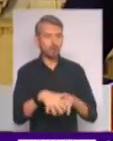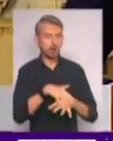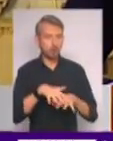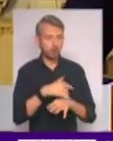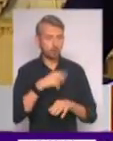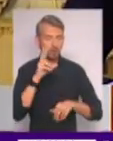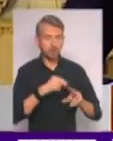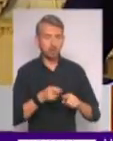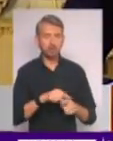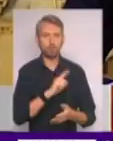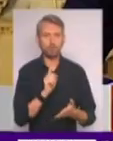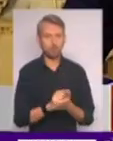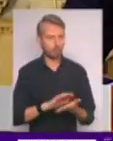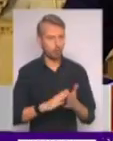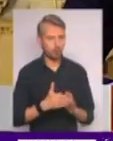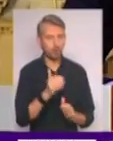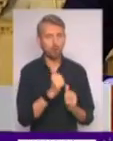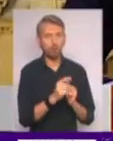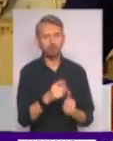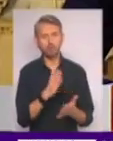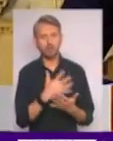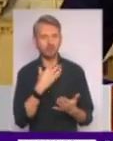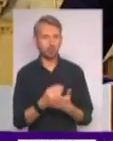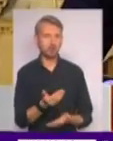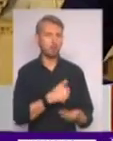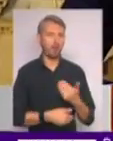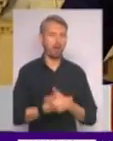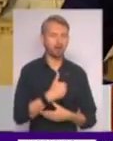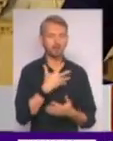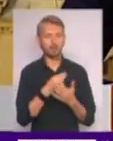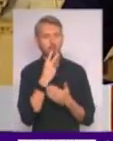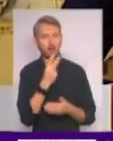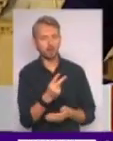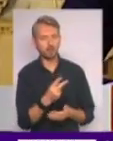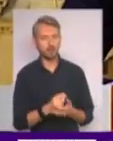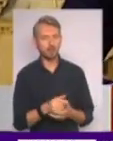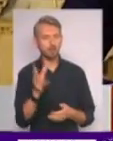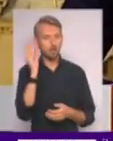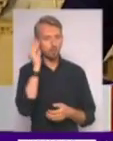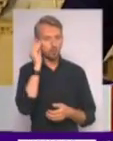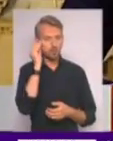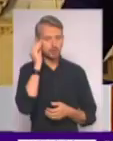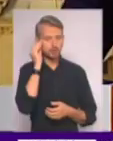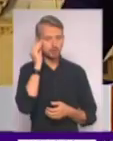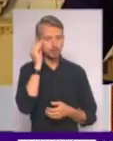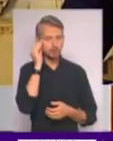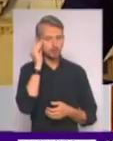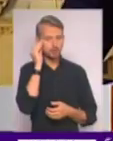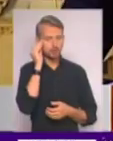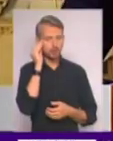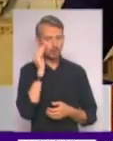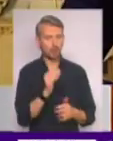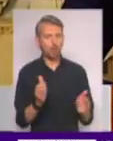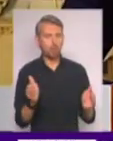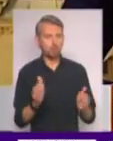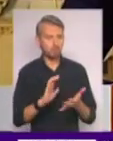є обов'язкова умова, тому що у кожного є свої забаганки, свої бачення. Враховуючи, скажімо так, компактне